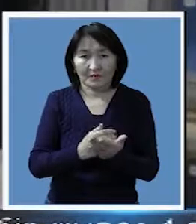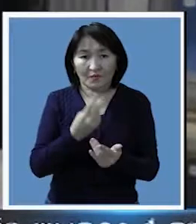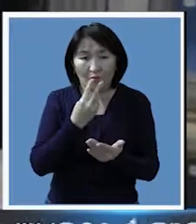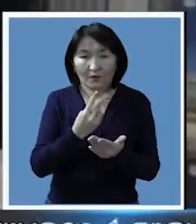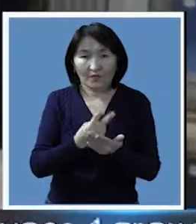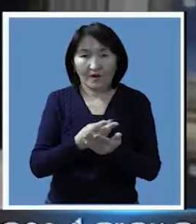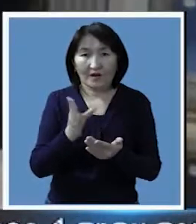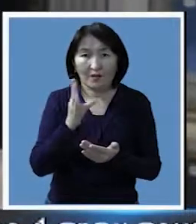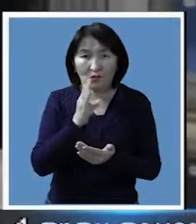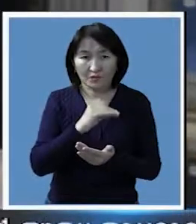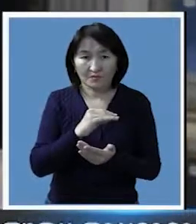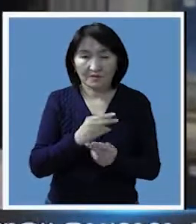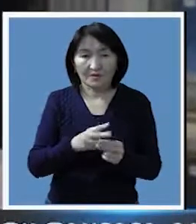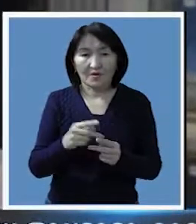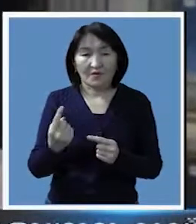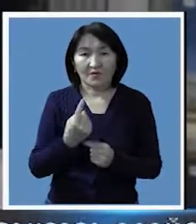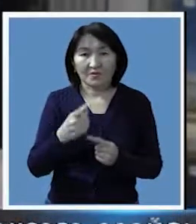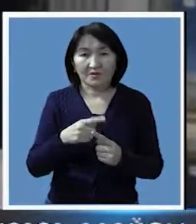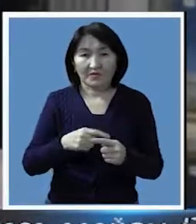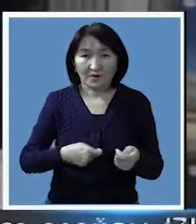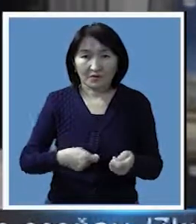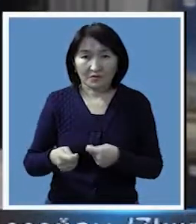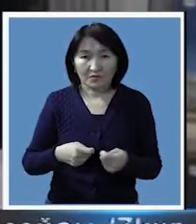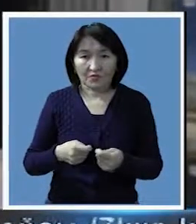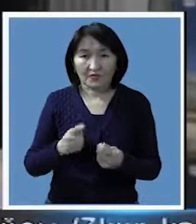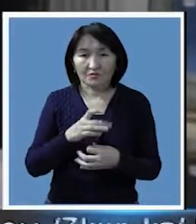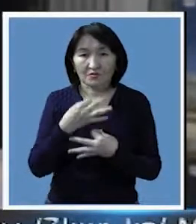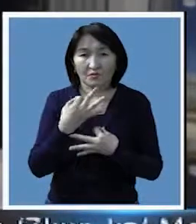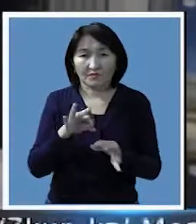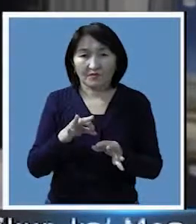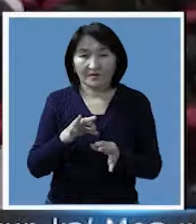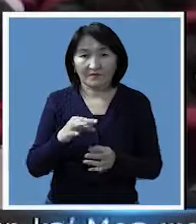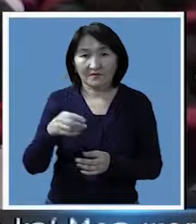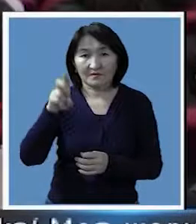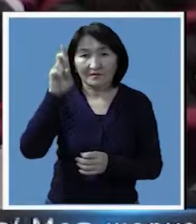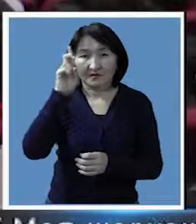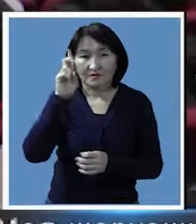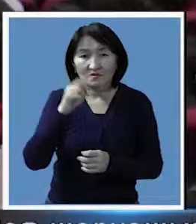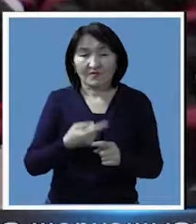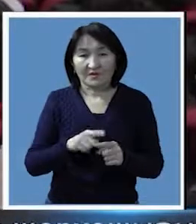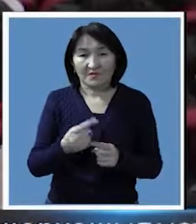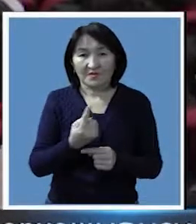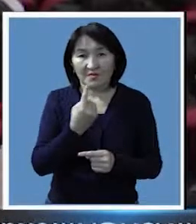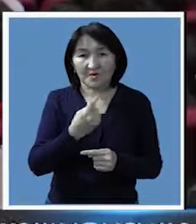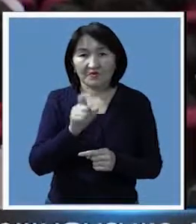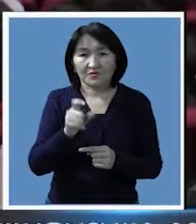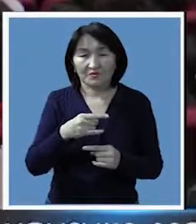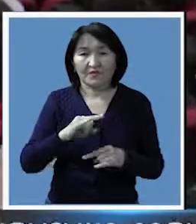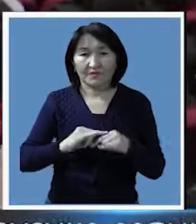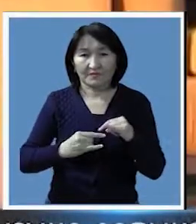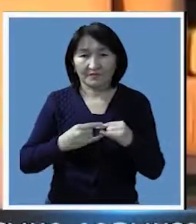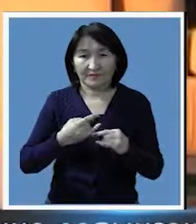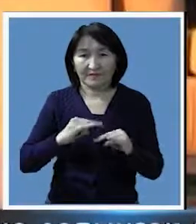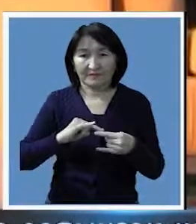негізгі ұйымдастырушысы және тәуелсіз мемлекетті қалаушысы болып табылады. Тамыз айында Нұр Отан партиясының орталық